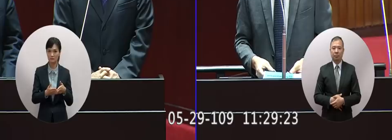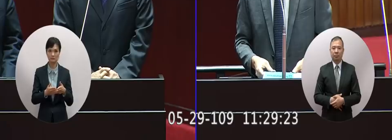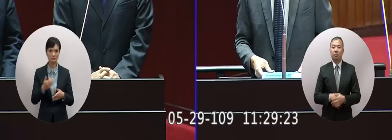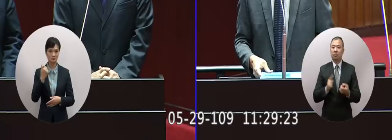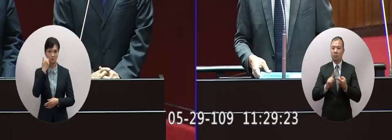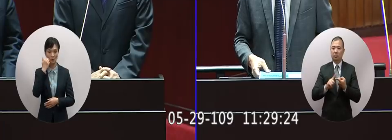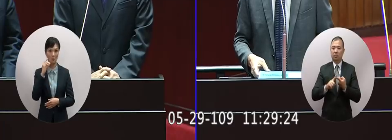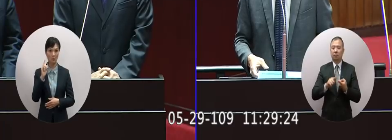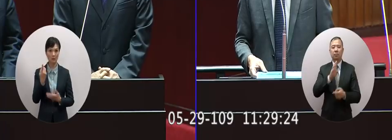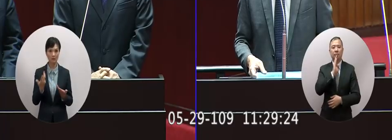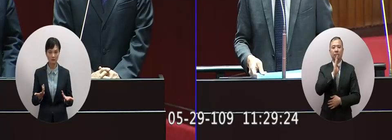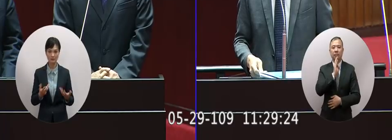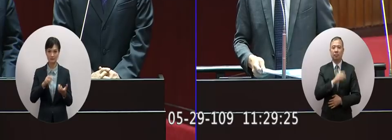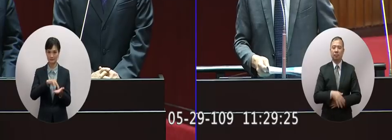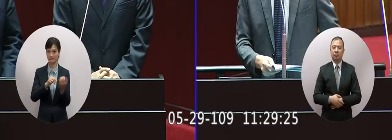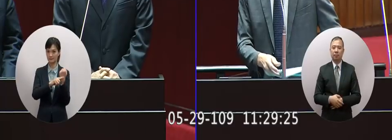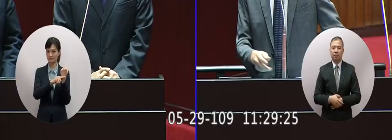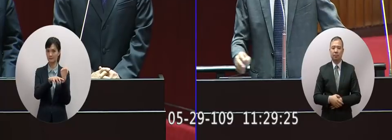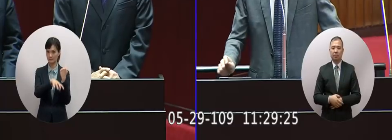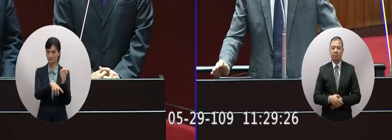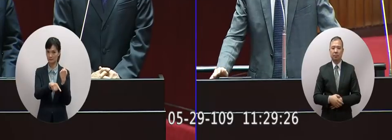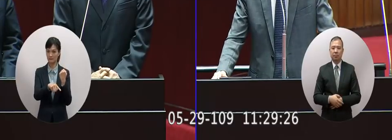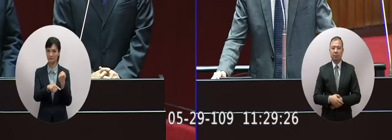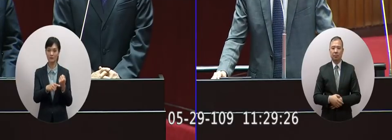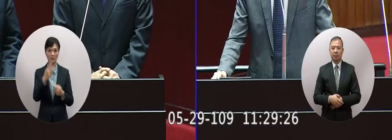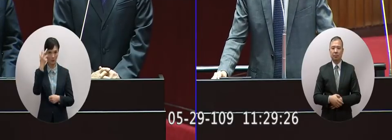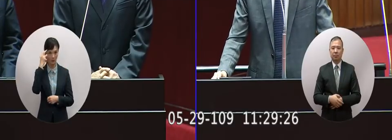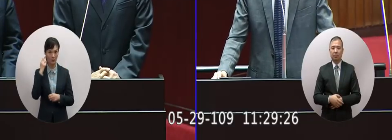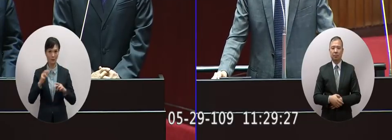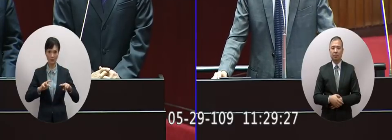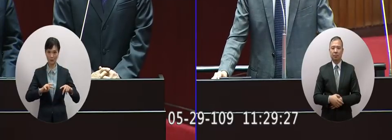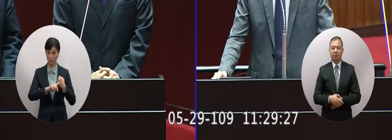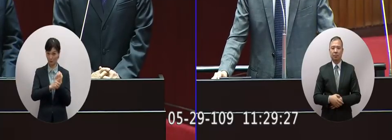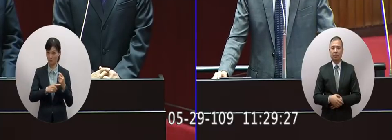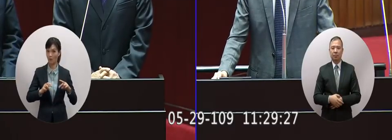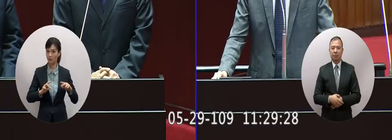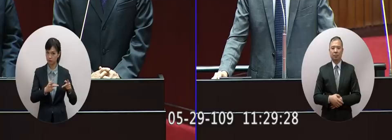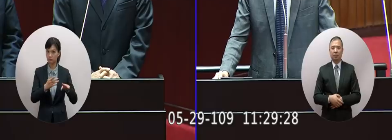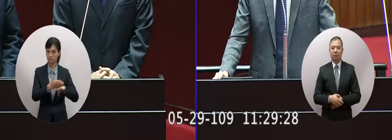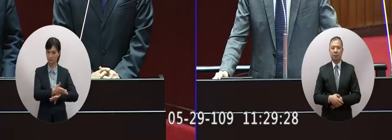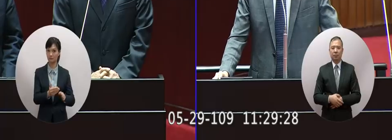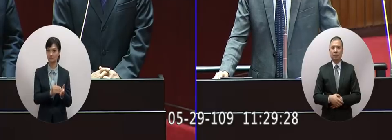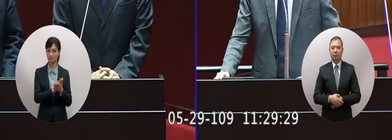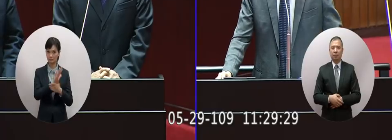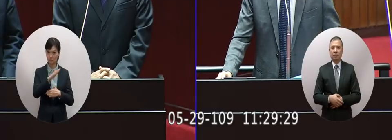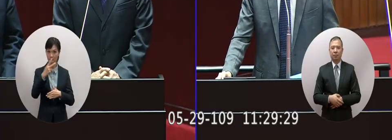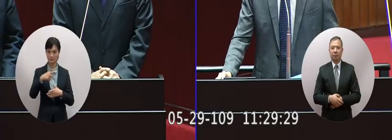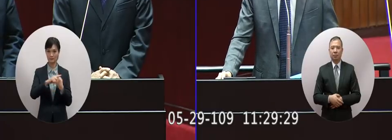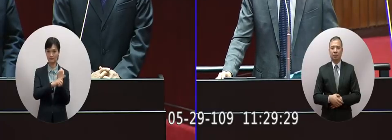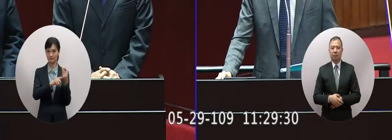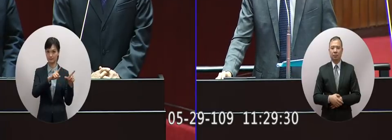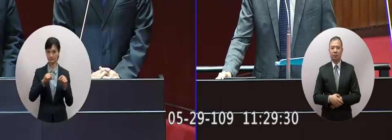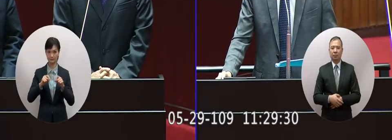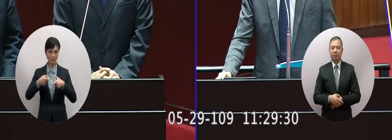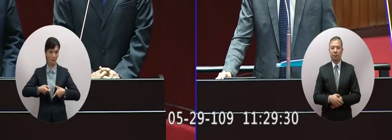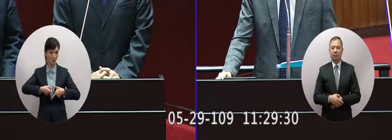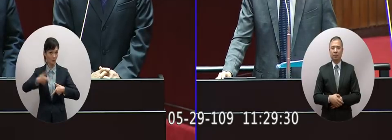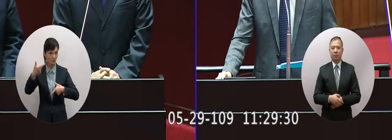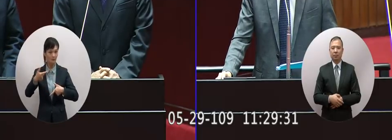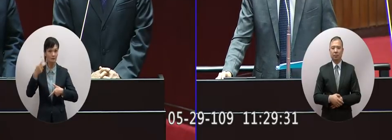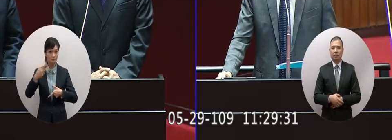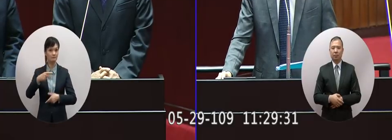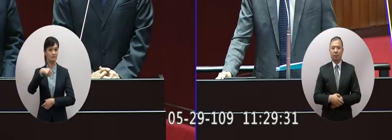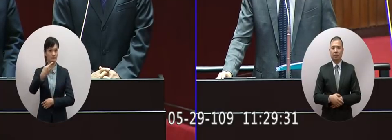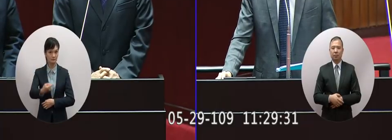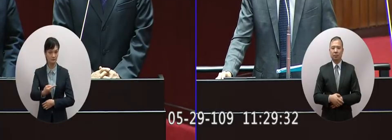立法院的。 是是， 立法院通过这个修宪案之后，必须要依法来进行公告。在公告之后才把这个